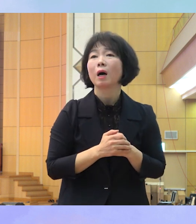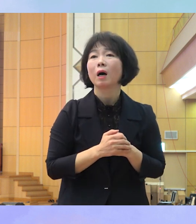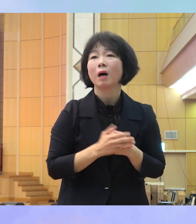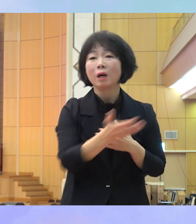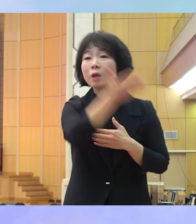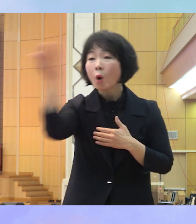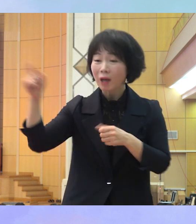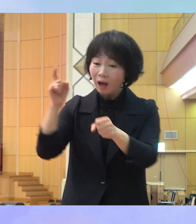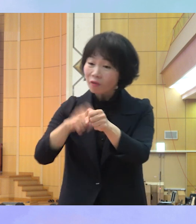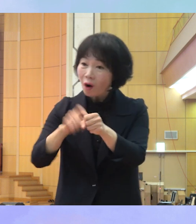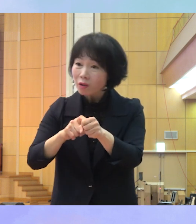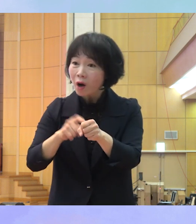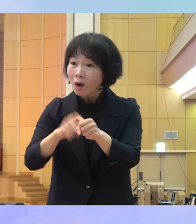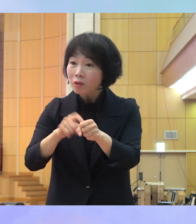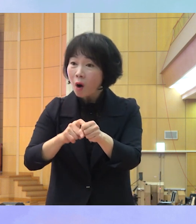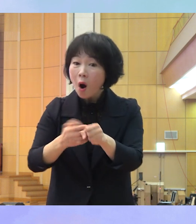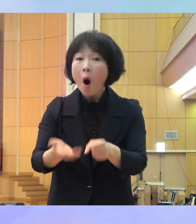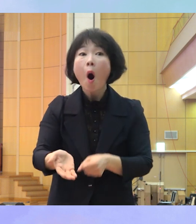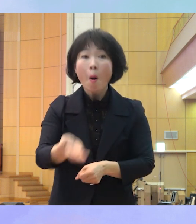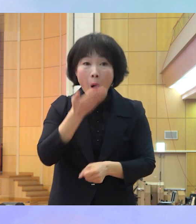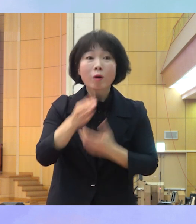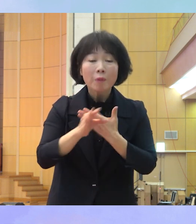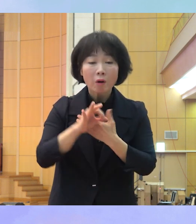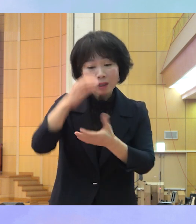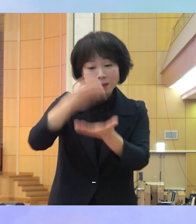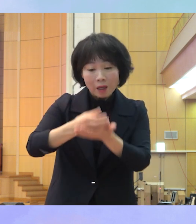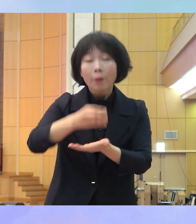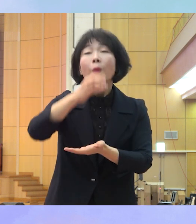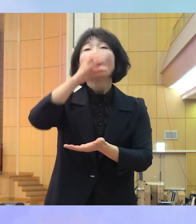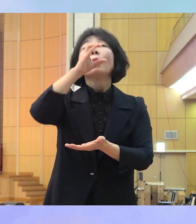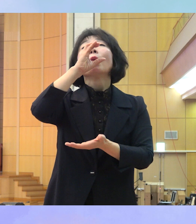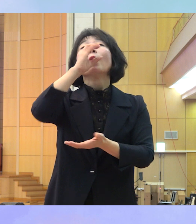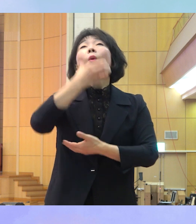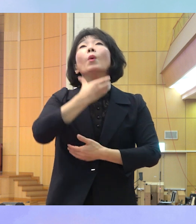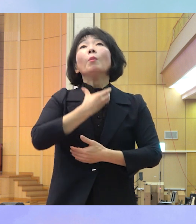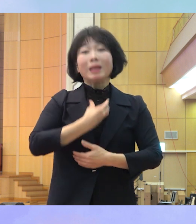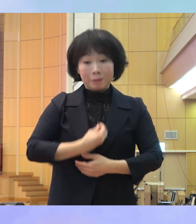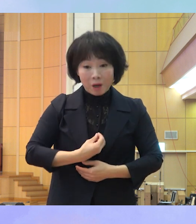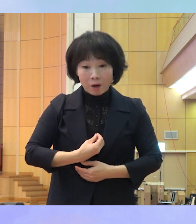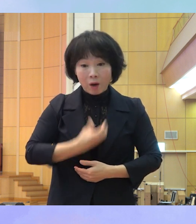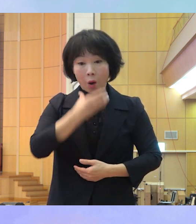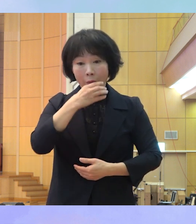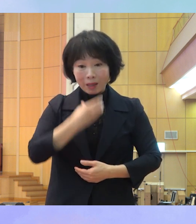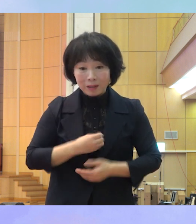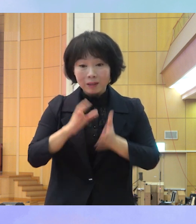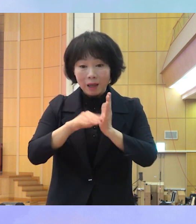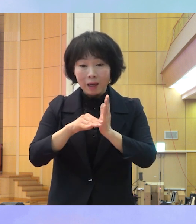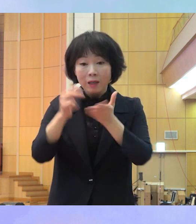너희가 이 떡을 먹으면 이 잔을 마실 때마다 주의 죽으심을 오실 때까지.